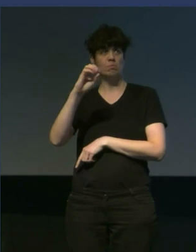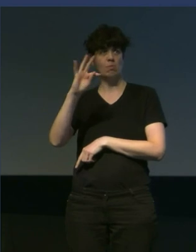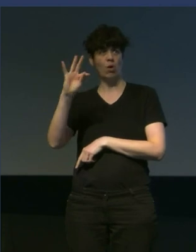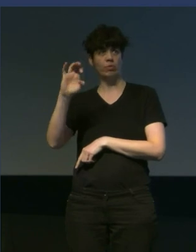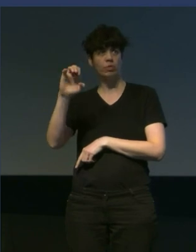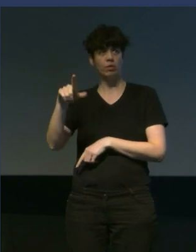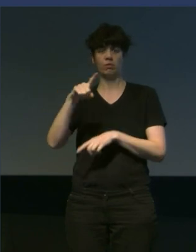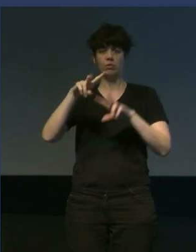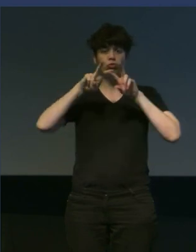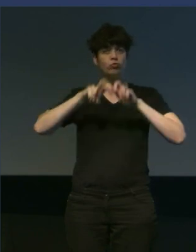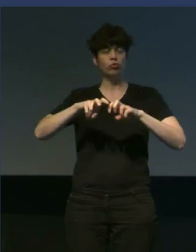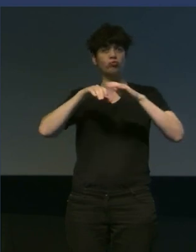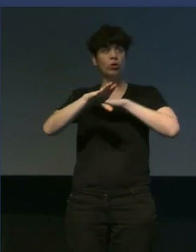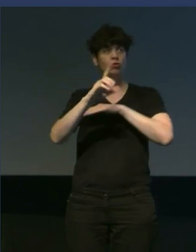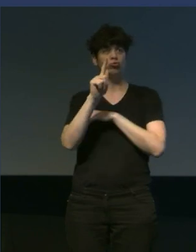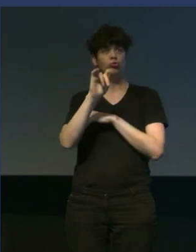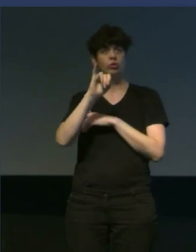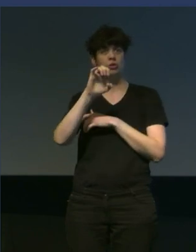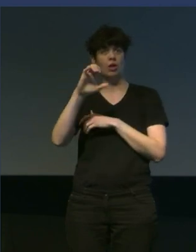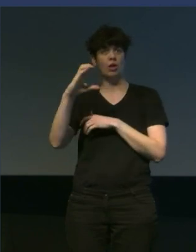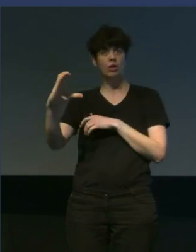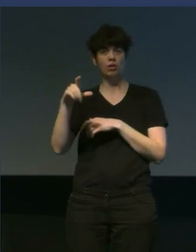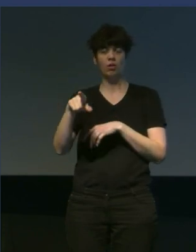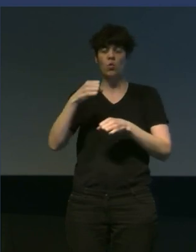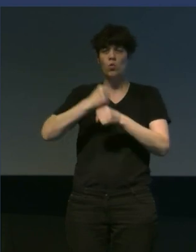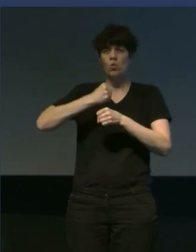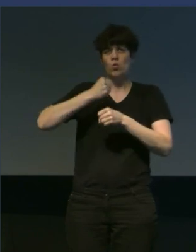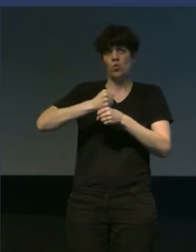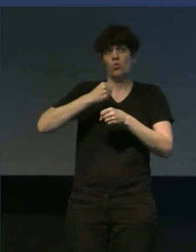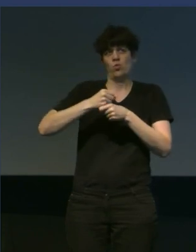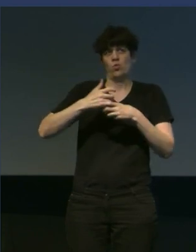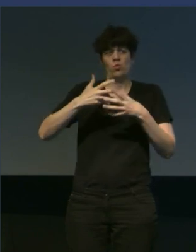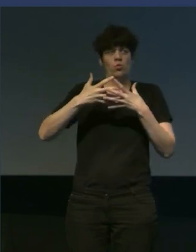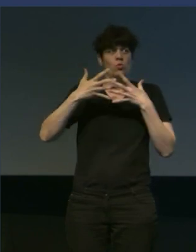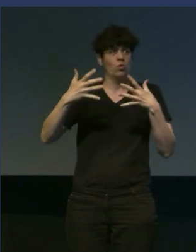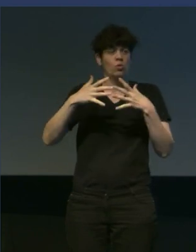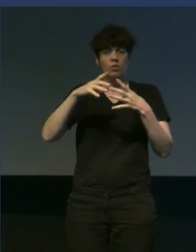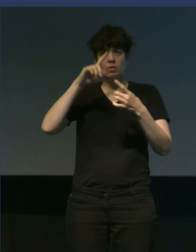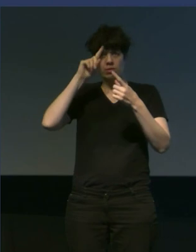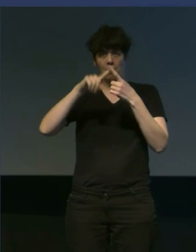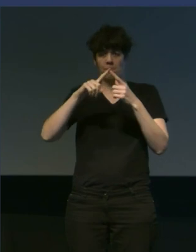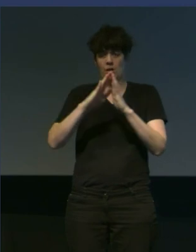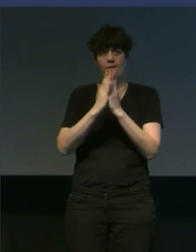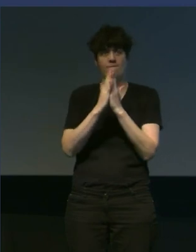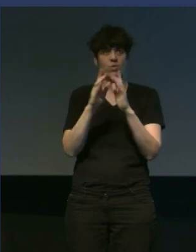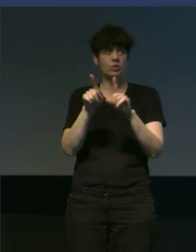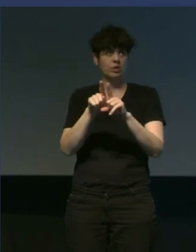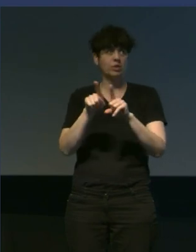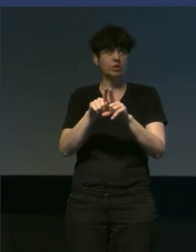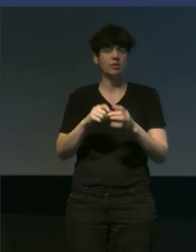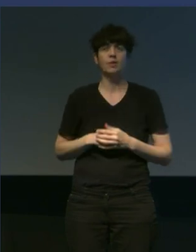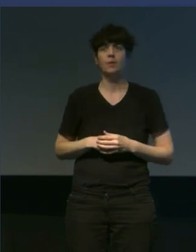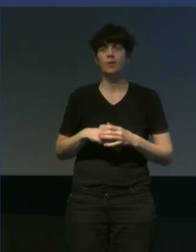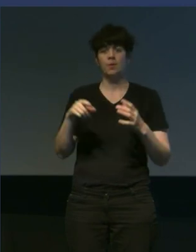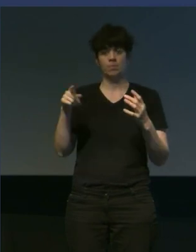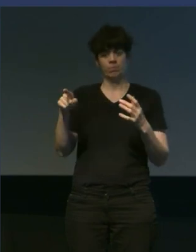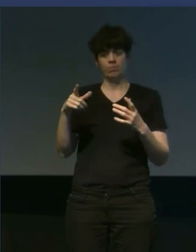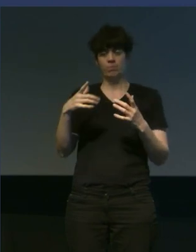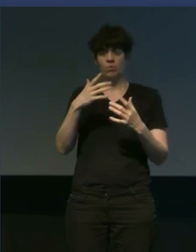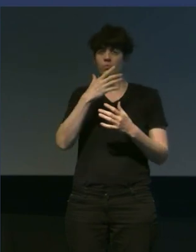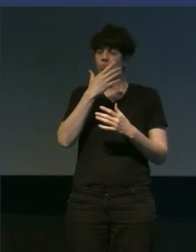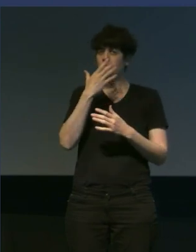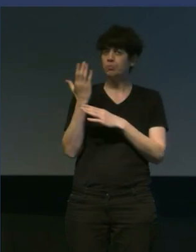au GIEC et qui donc a beaucoup œuvré, qui a travaillé aussi justement sur ce livre et donc qui nous a fait une très